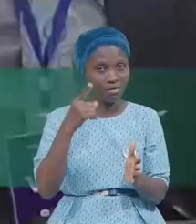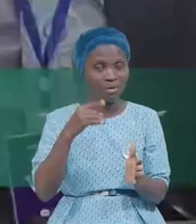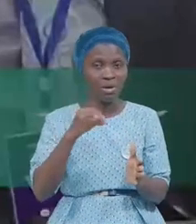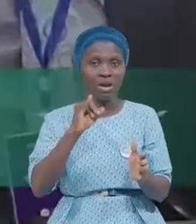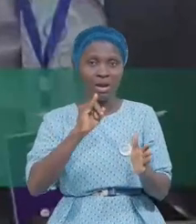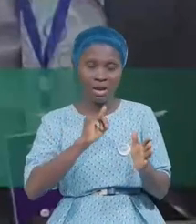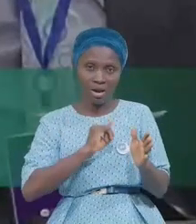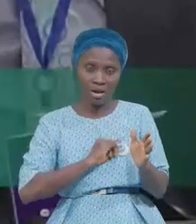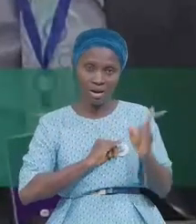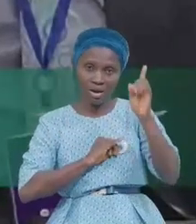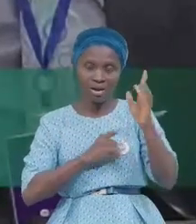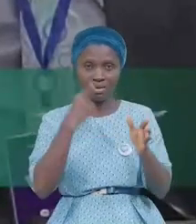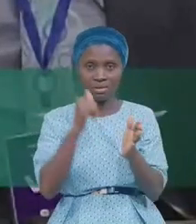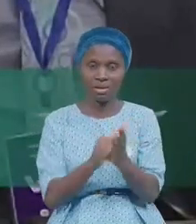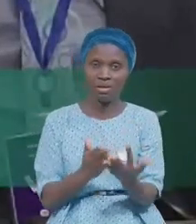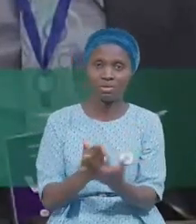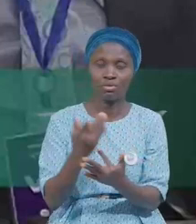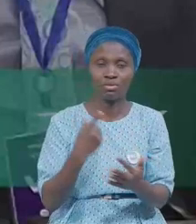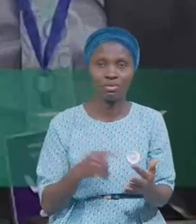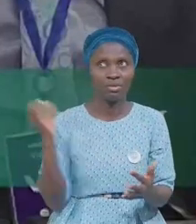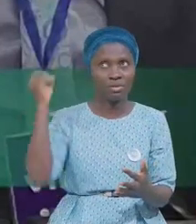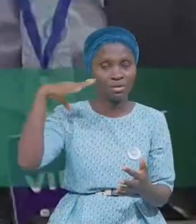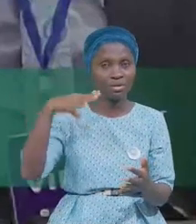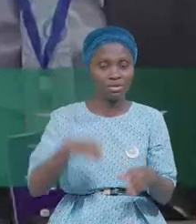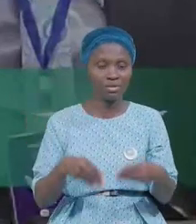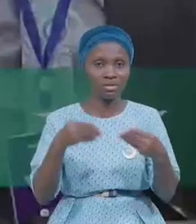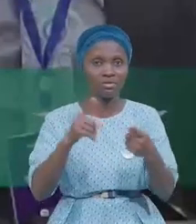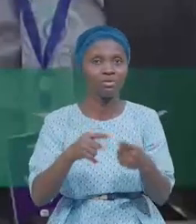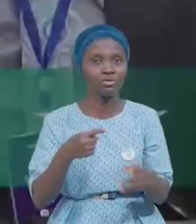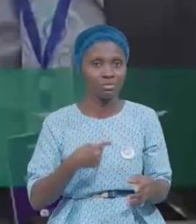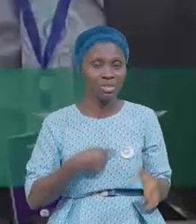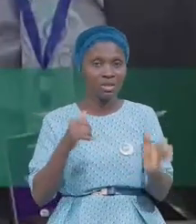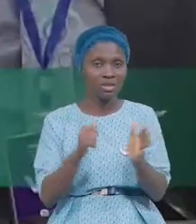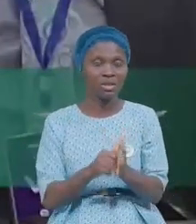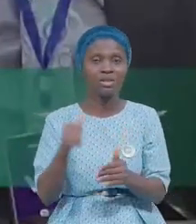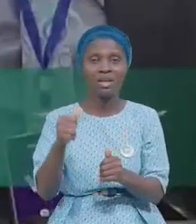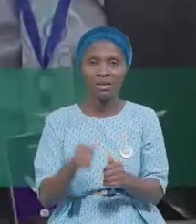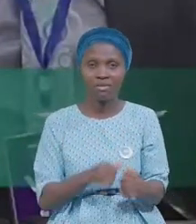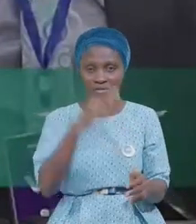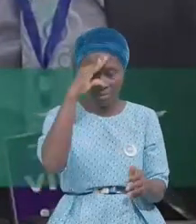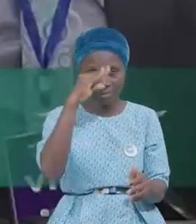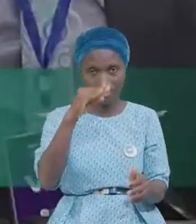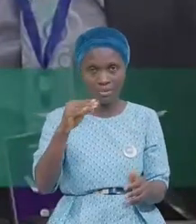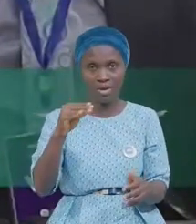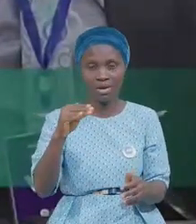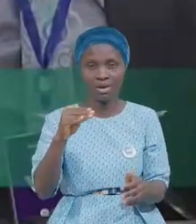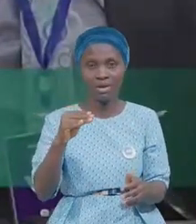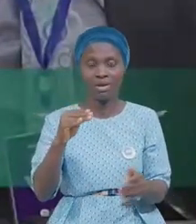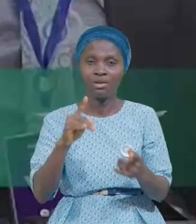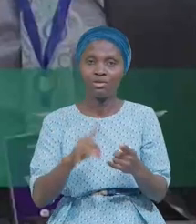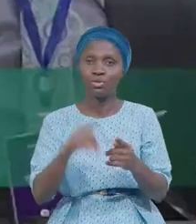été donnée, je dis à chacun de vous de n'avoir pas de lui-même une trop haute